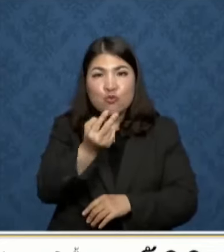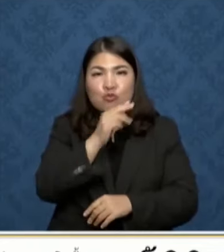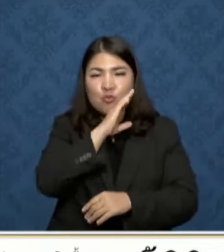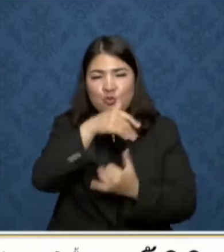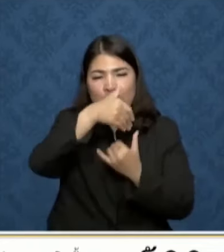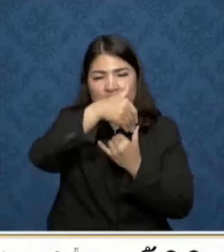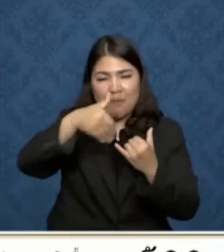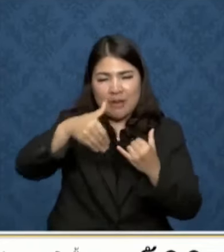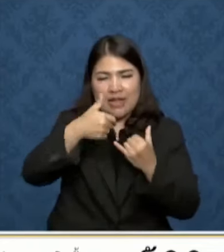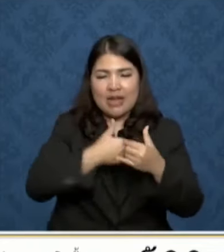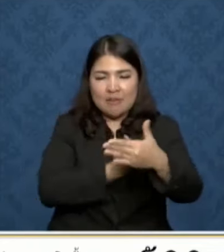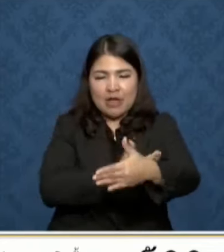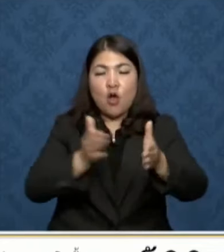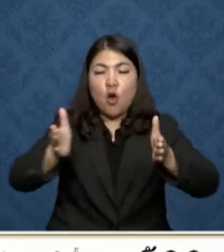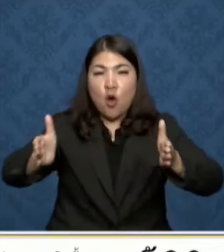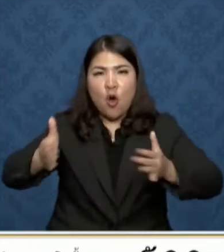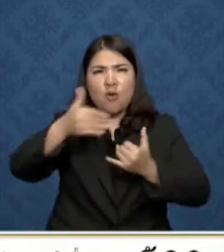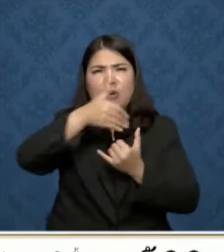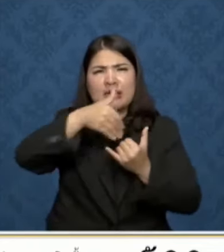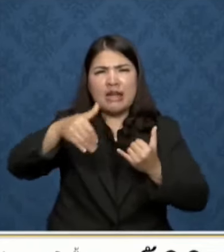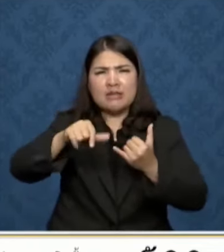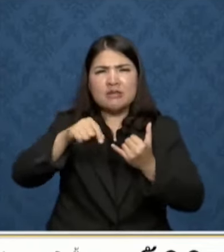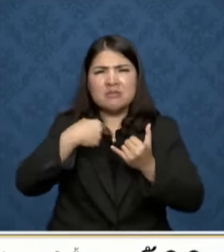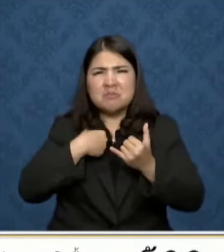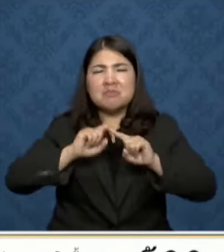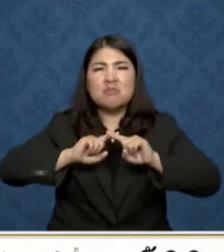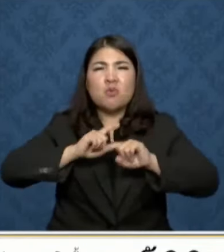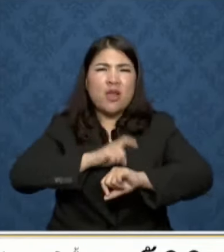销 infug